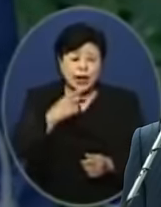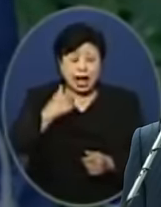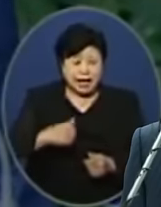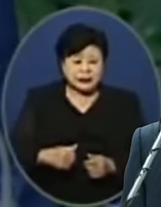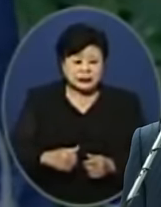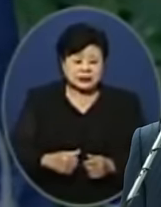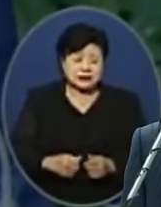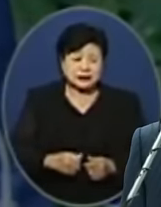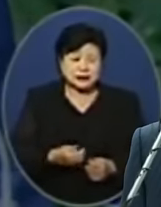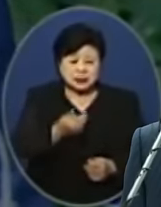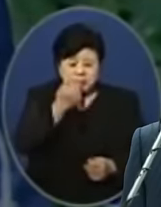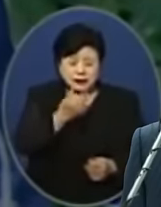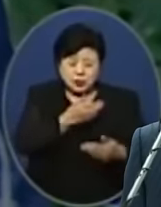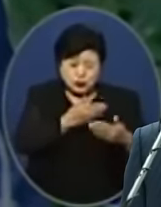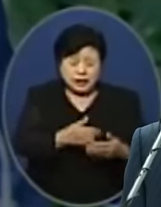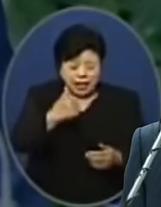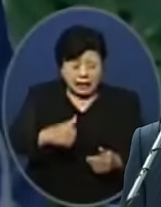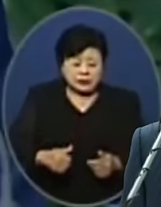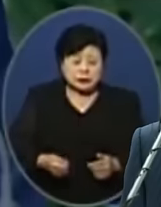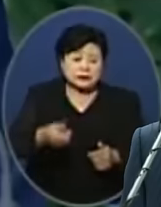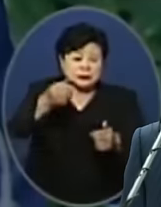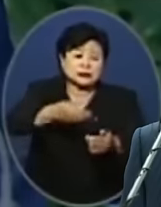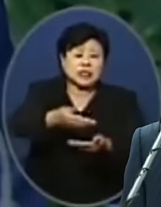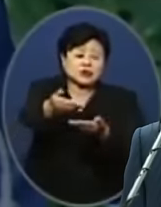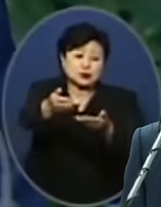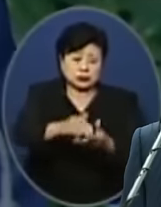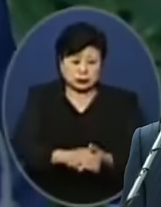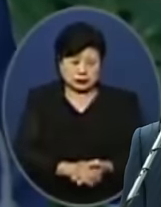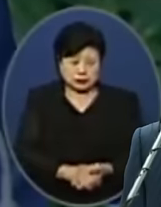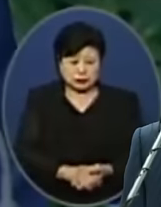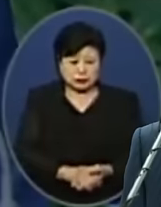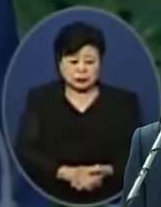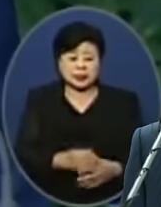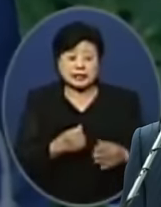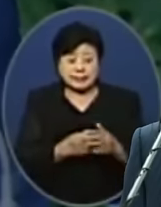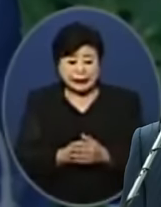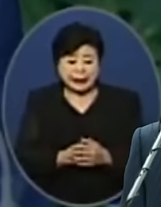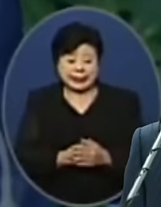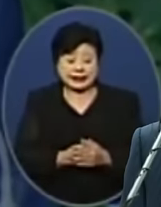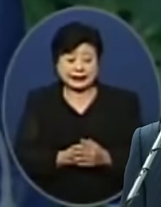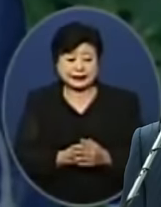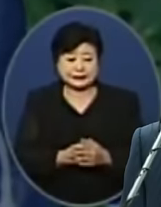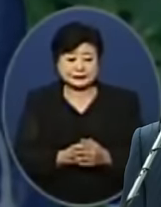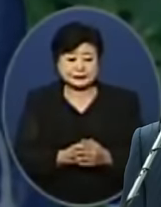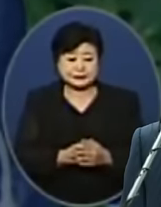생명처럼 중요한 귀중한 아들을 내놓으신 것입니다. 그러므로